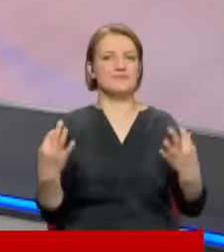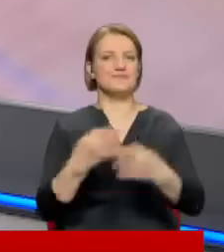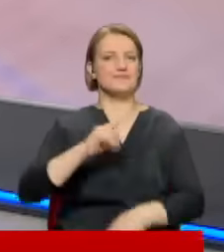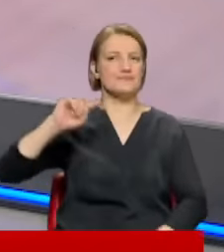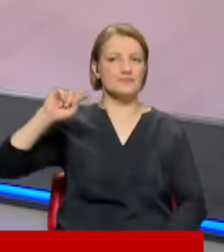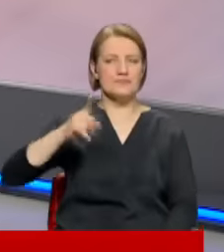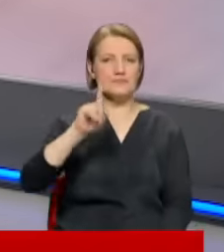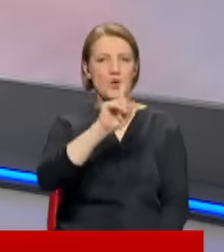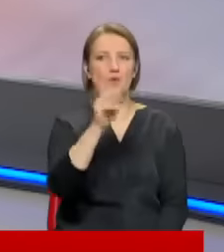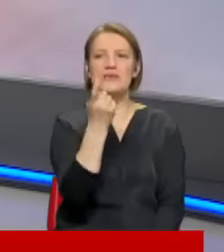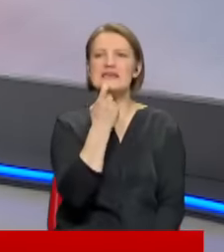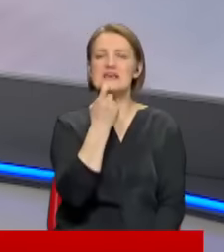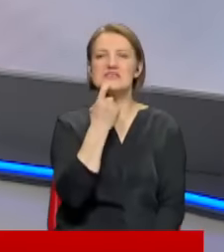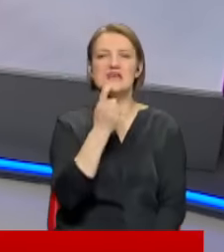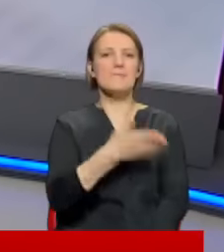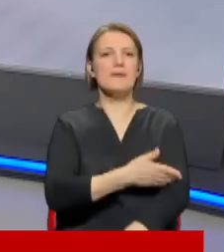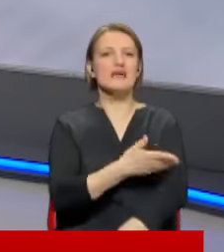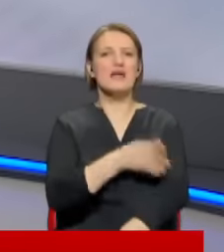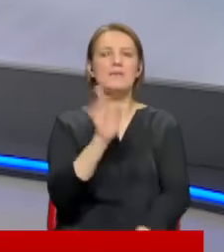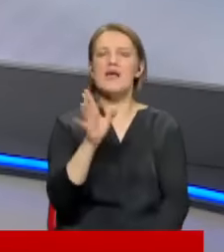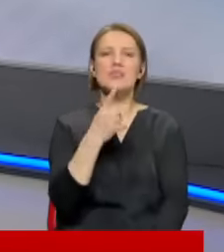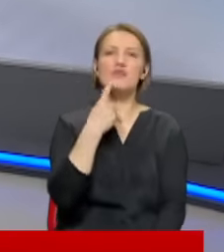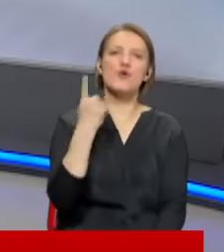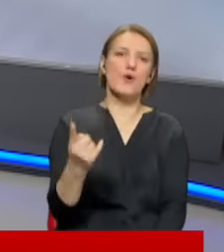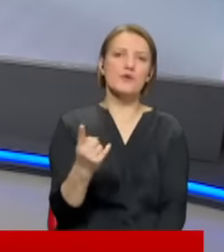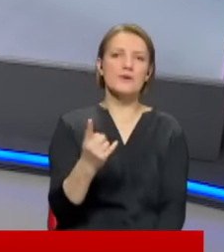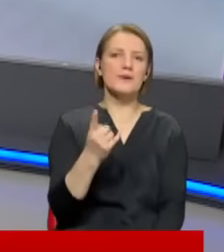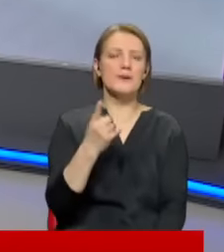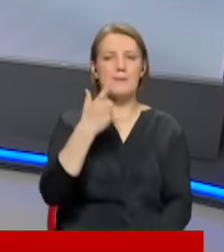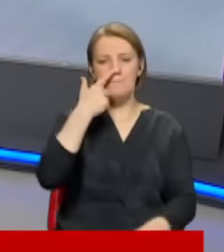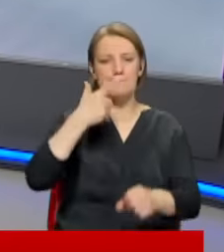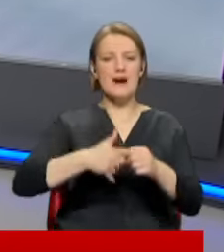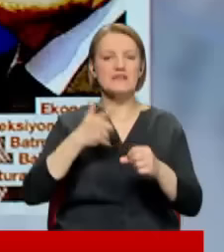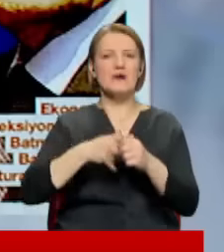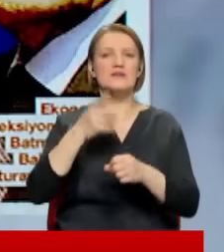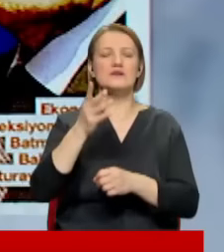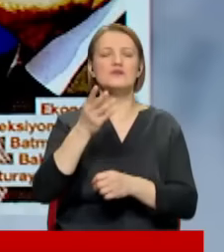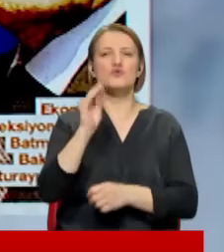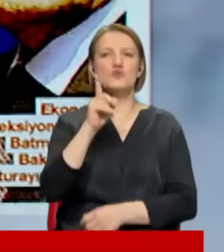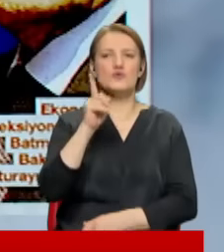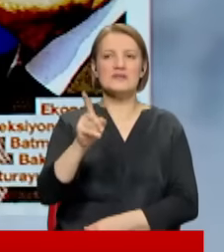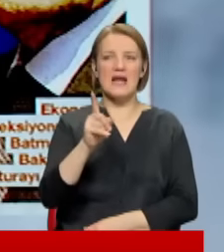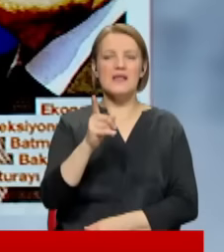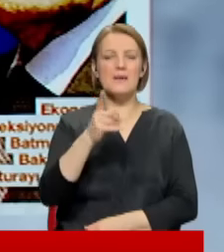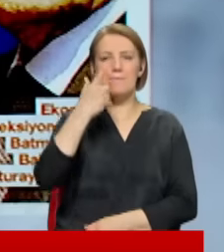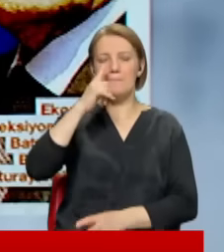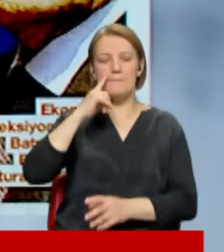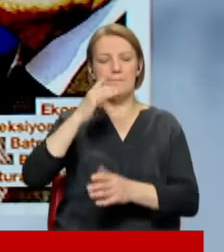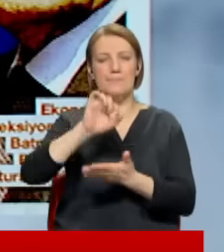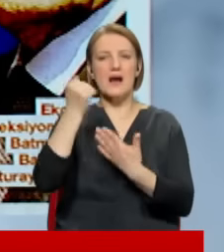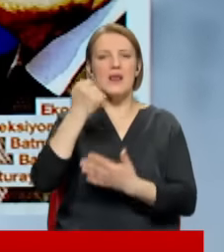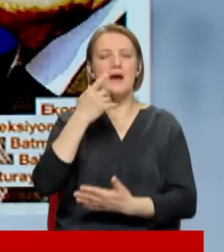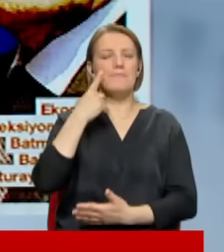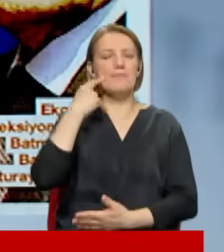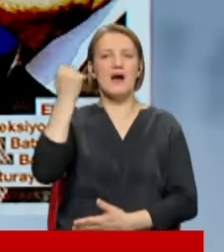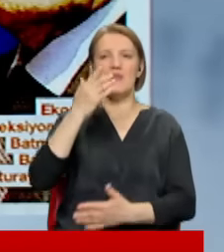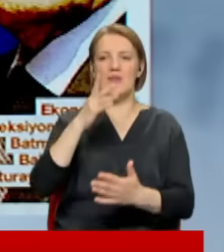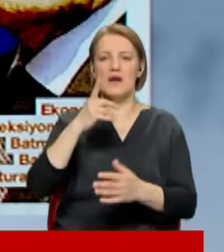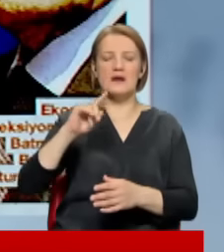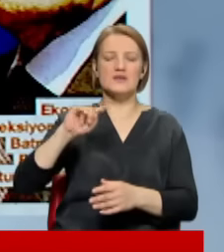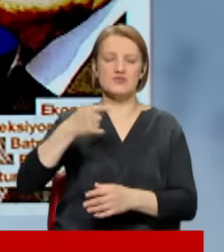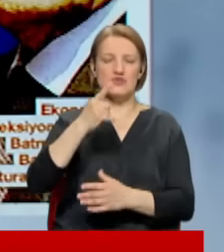Şimşek, 10 yaşındaki hemşerin bak ne diyor. Batmanlı çocuktan Maliye Bakanı'na ders olacak sözler. Dolar olmuş